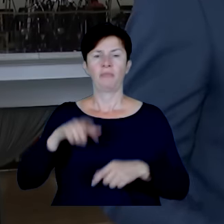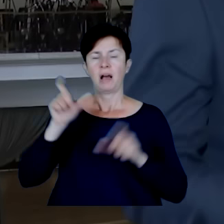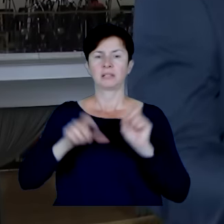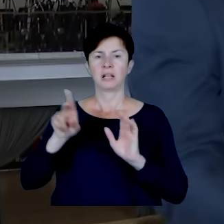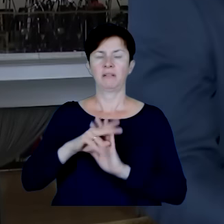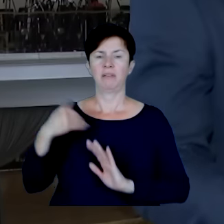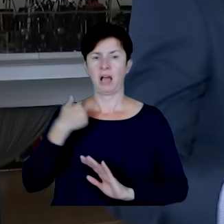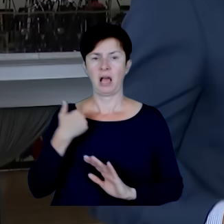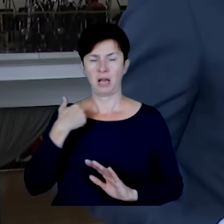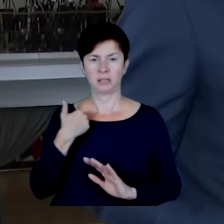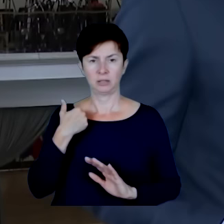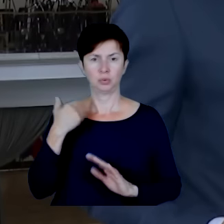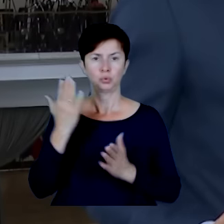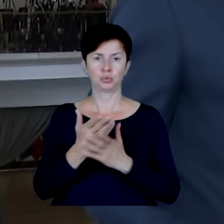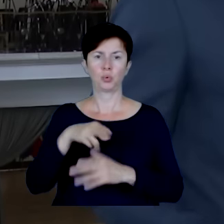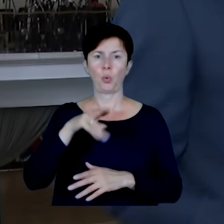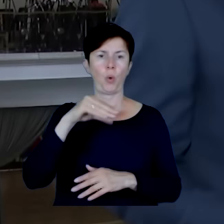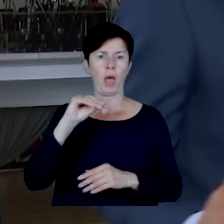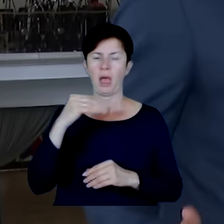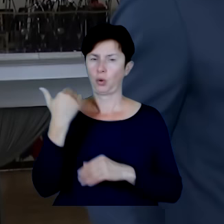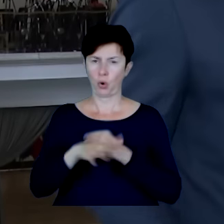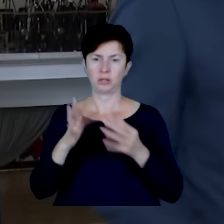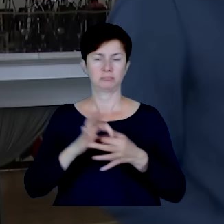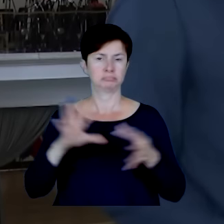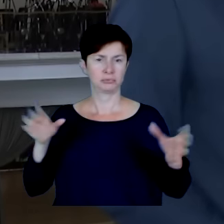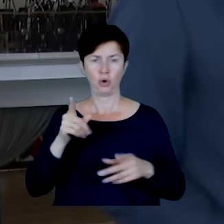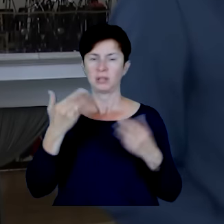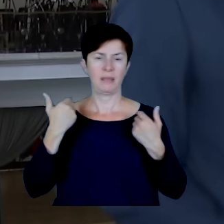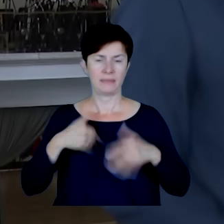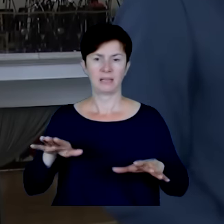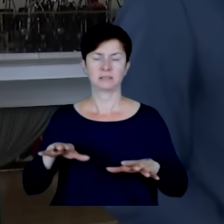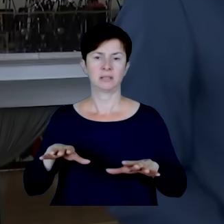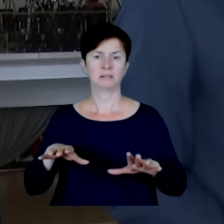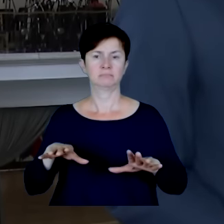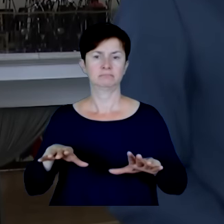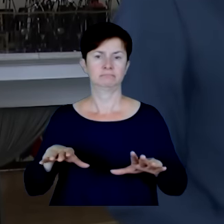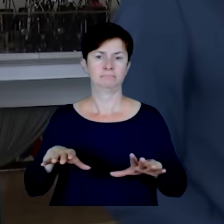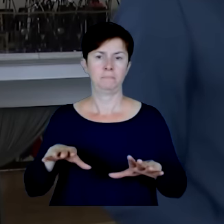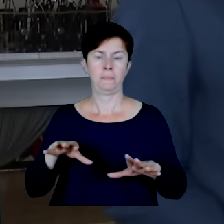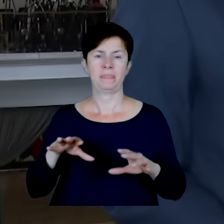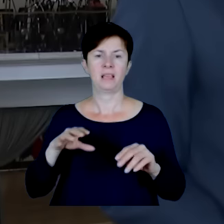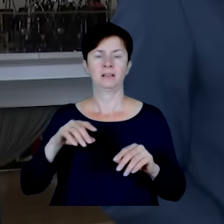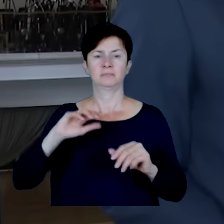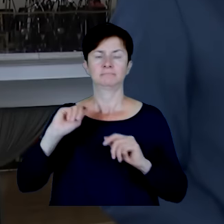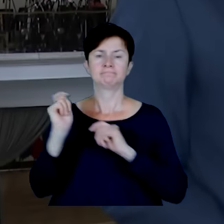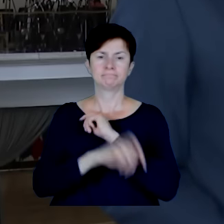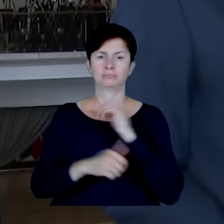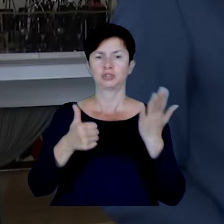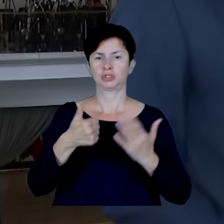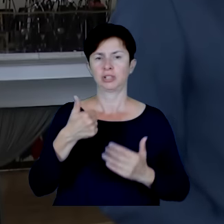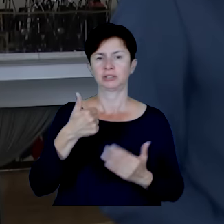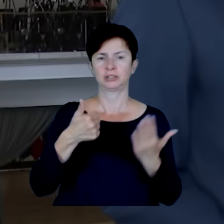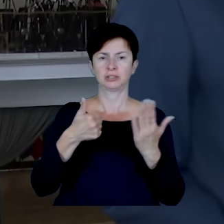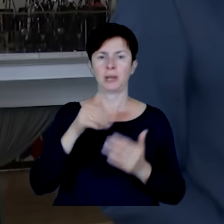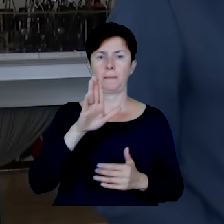szczęście dla nich samych nie są w Unii Europejskiej, nie chcieli ponosić gigantycznych kosztów 6 bilionów